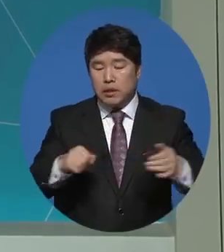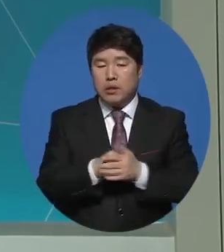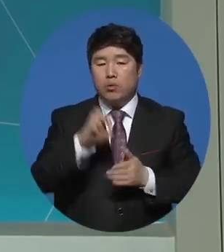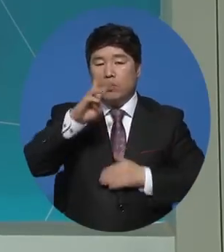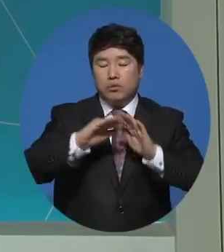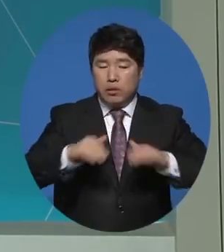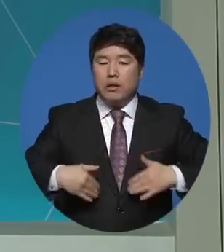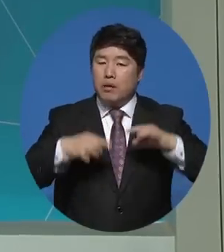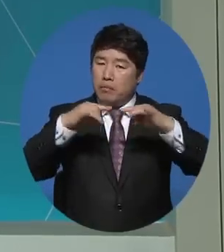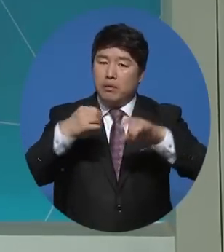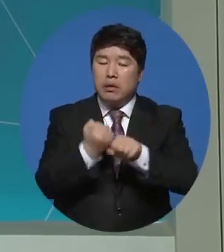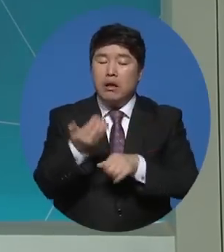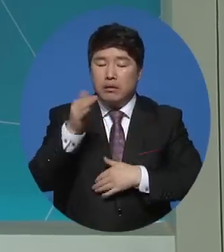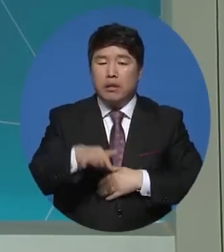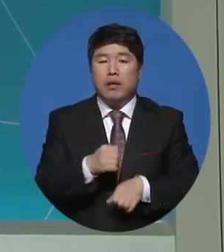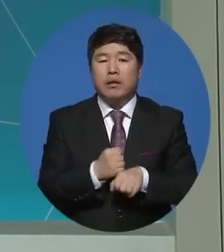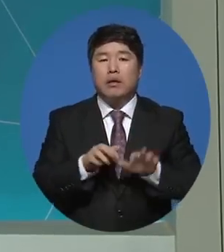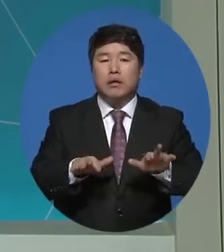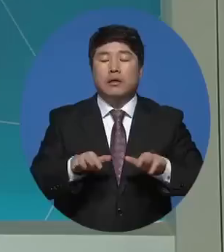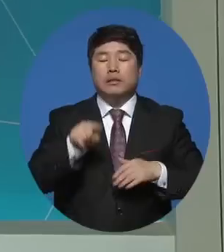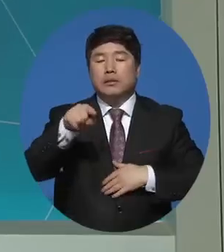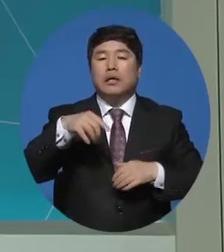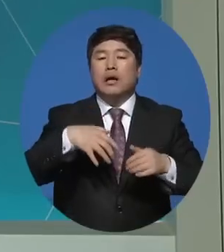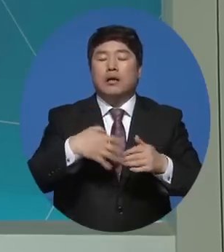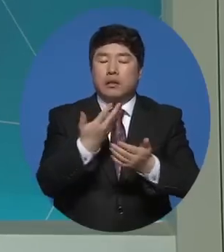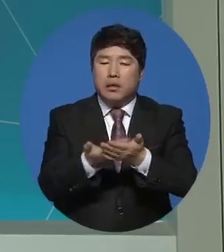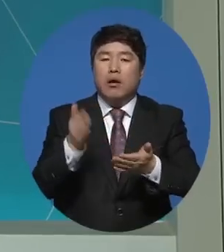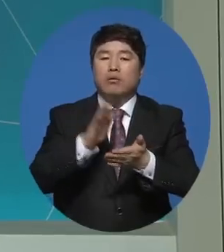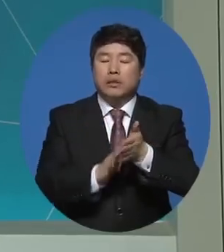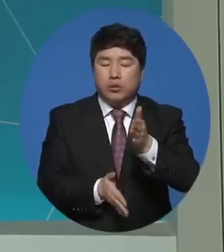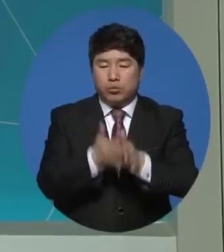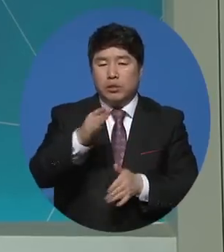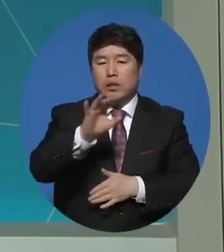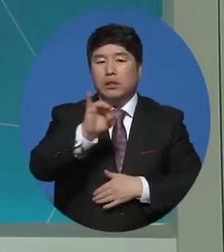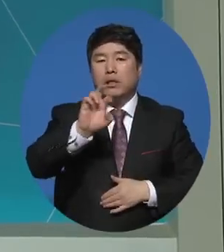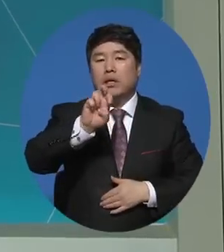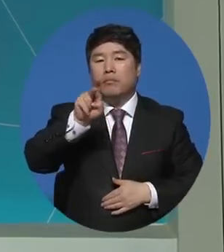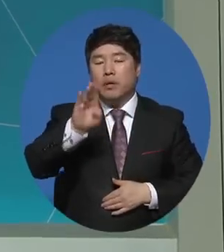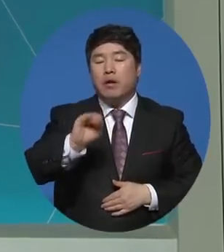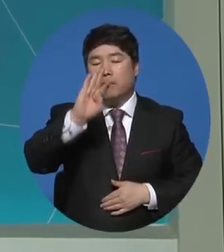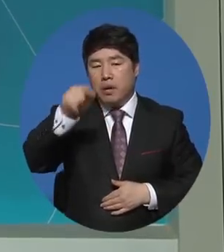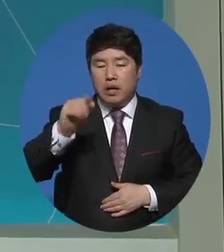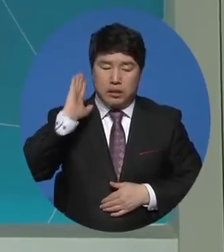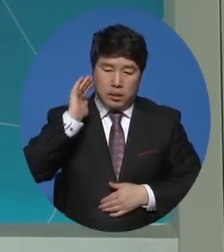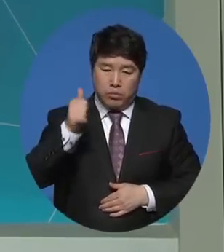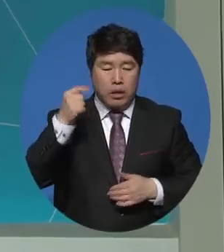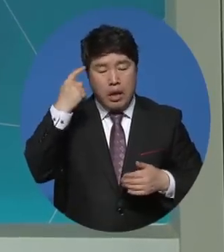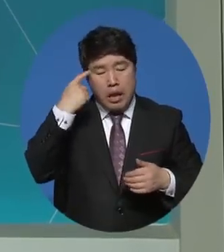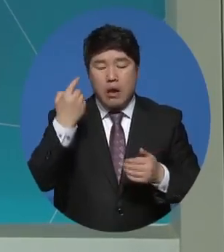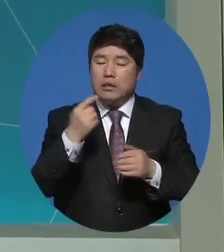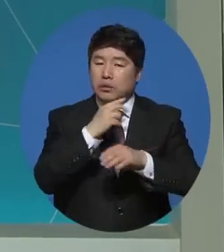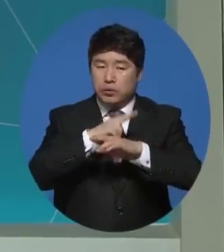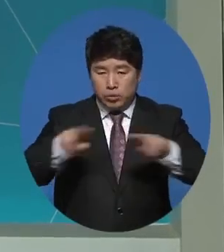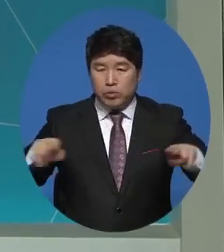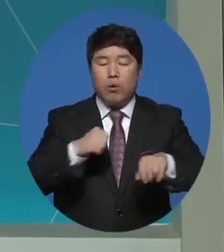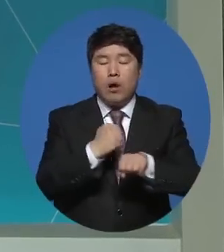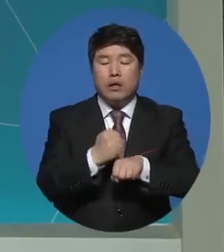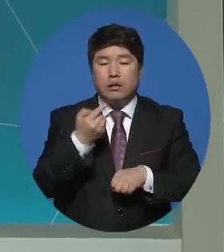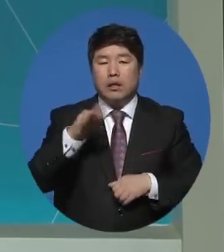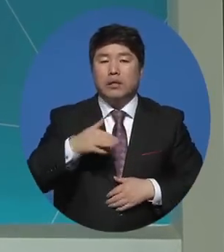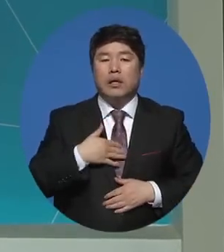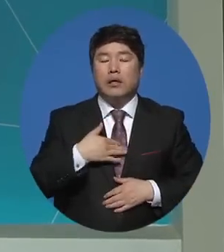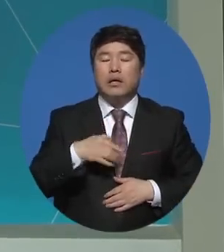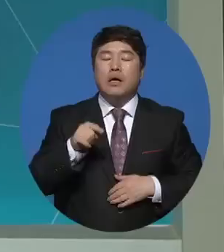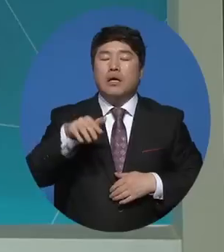에너지를 하려 그러고 저는 그 혁신도시를 이명박 대통령께서 백지화 시키려고 그럴 때 제가 여기 최인기 의원님 전